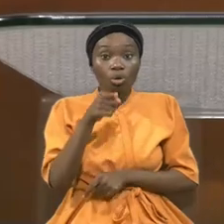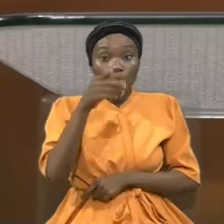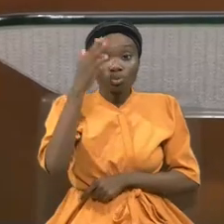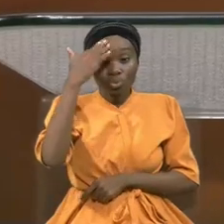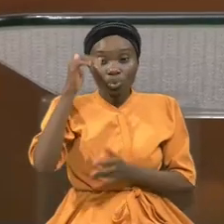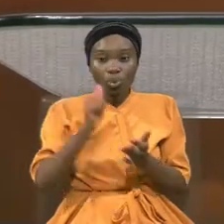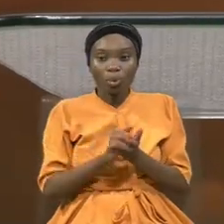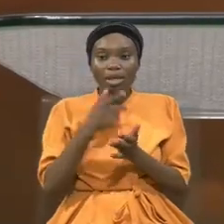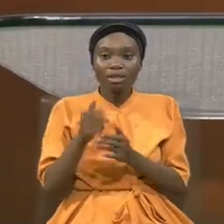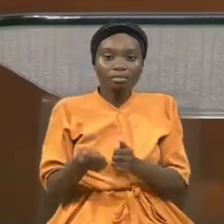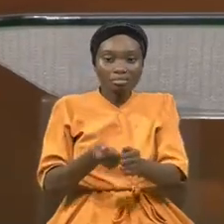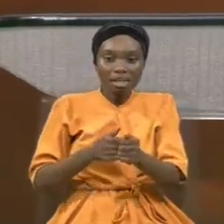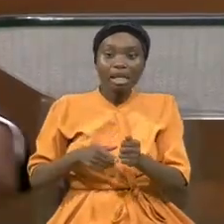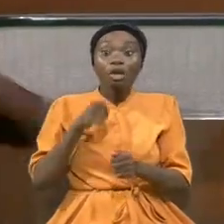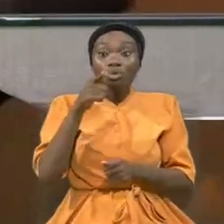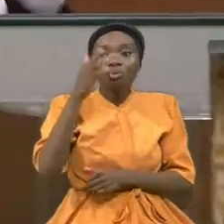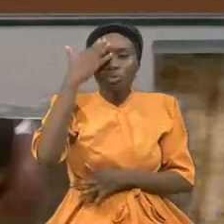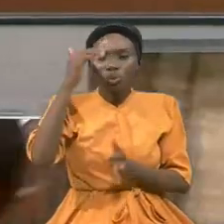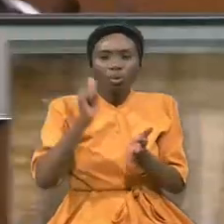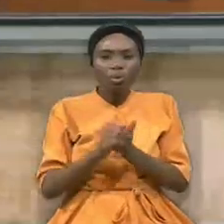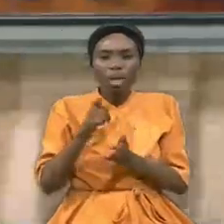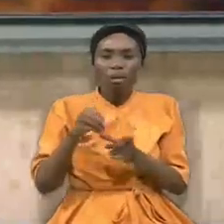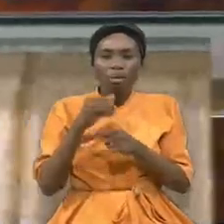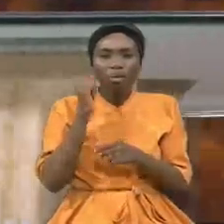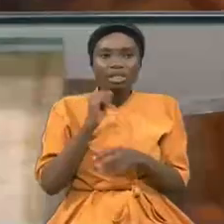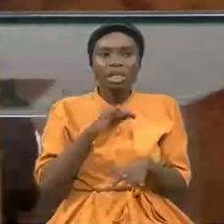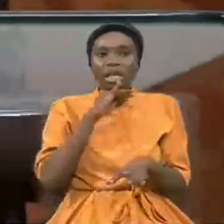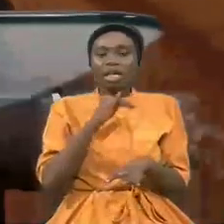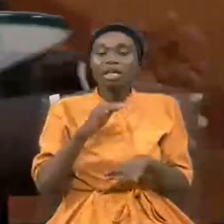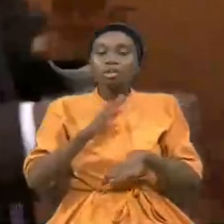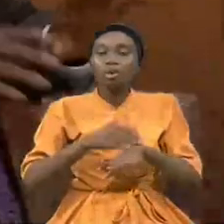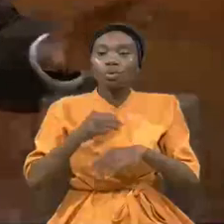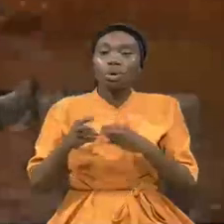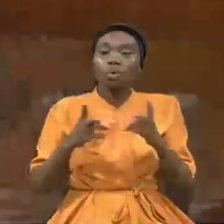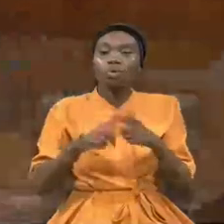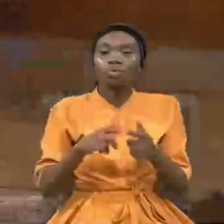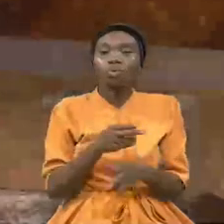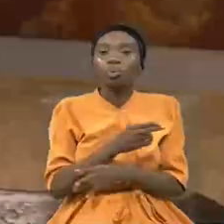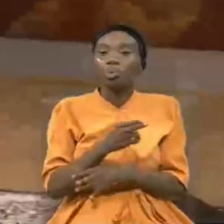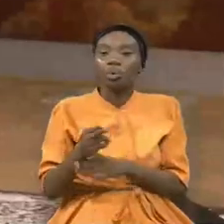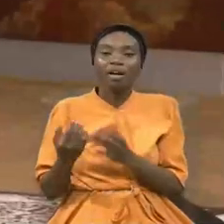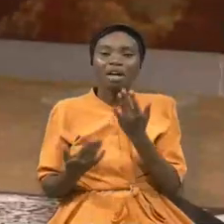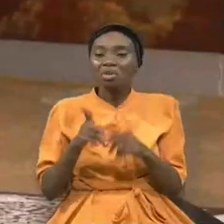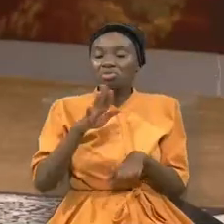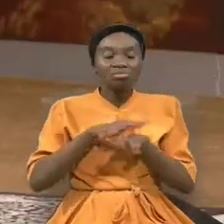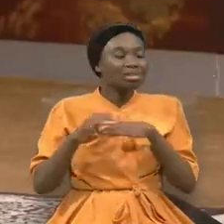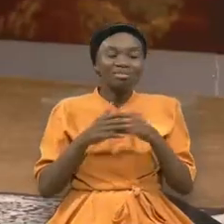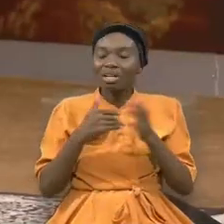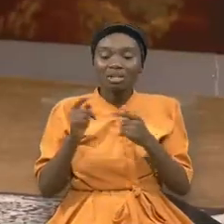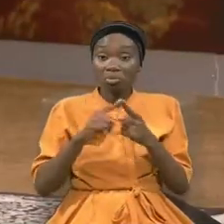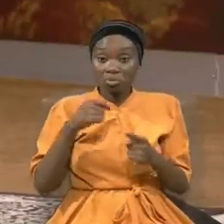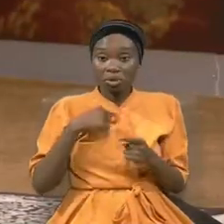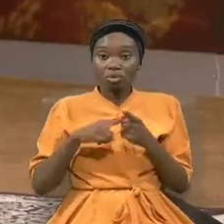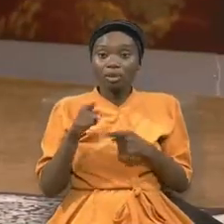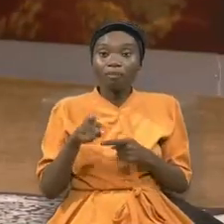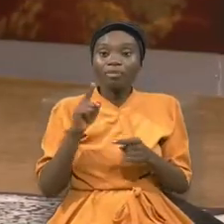peux savoir qu'il est un rétrograde, je peux savoir qu'il elle est en route pour l'enfer, cela ne m'importe pas.